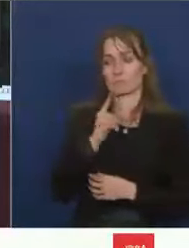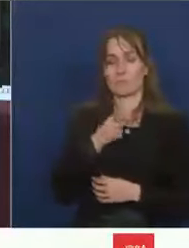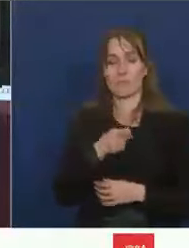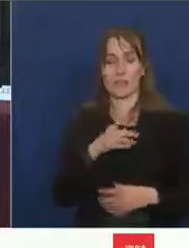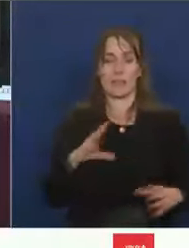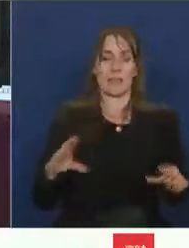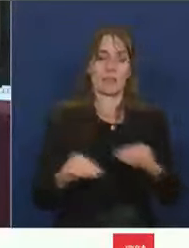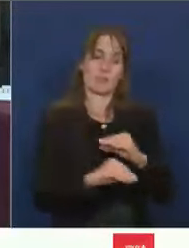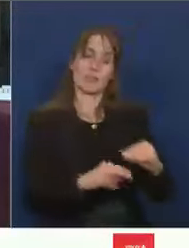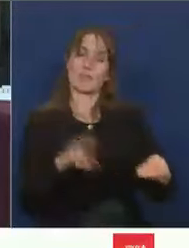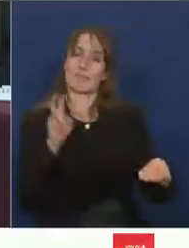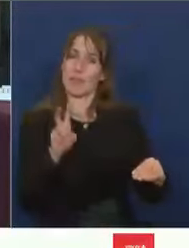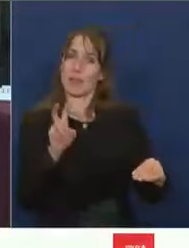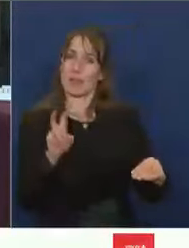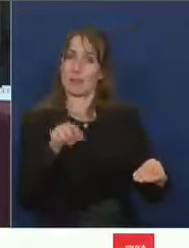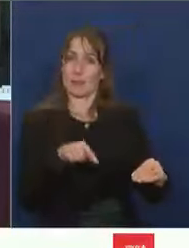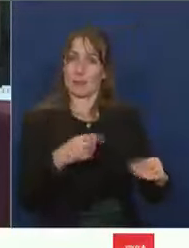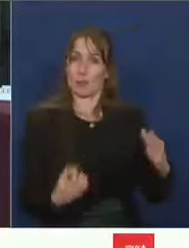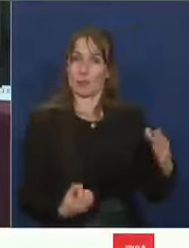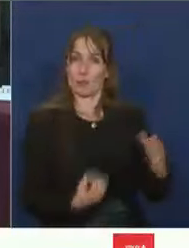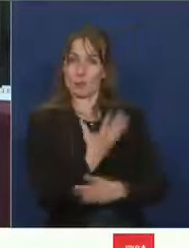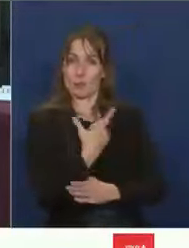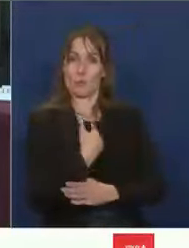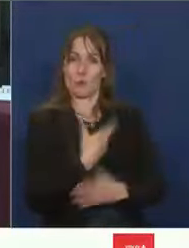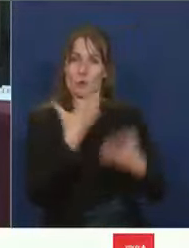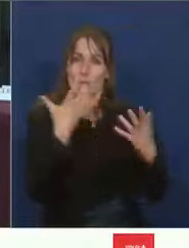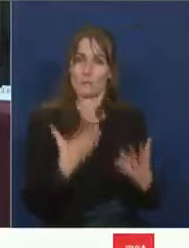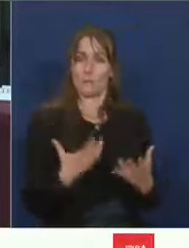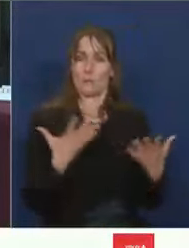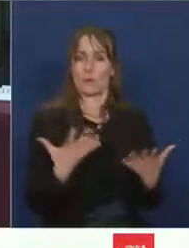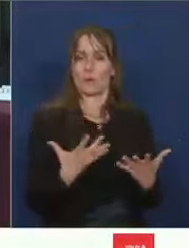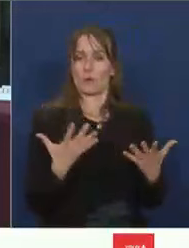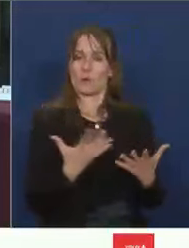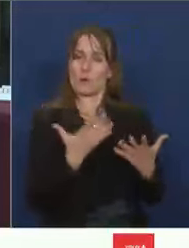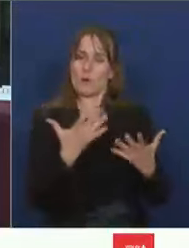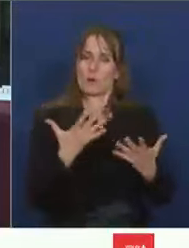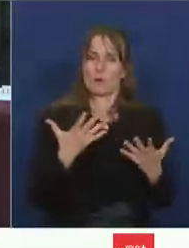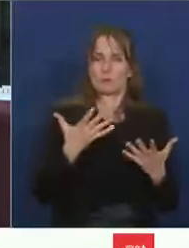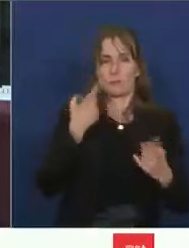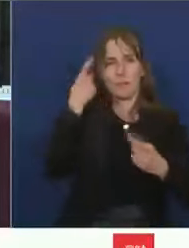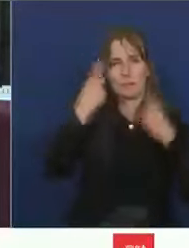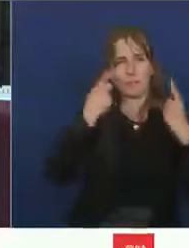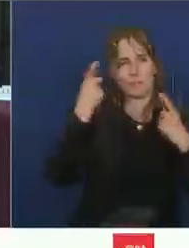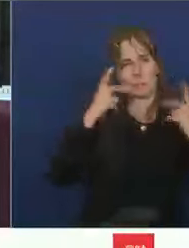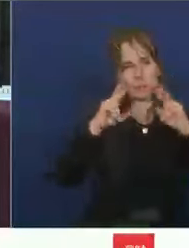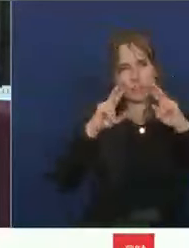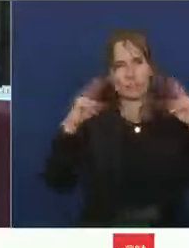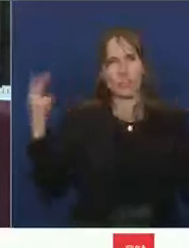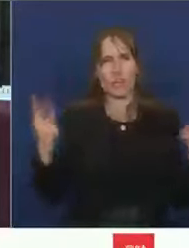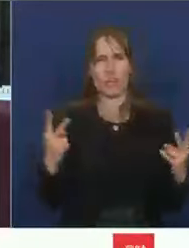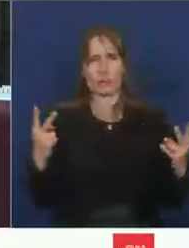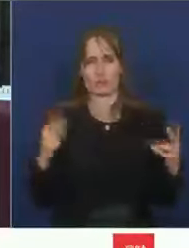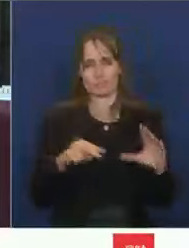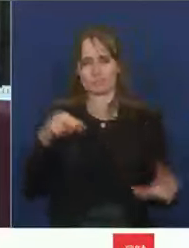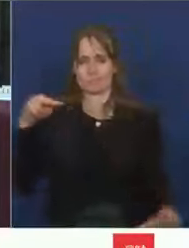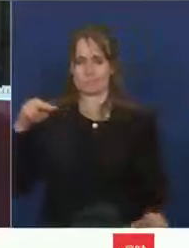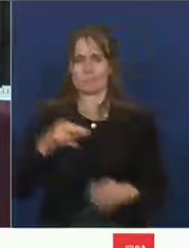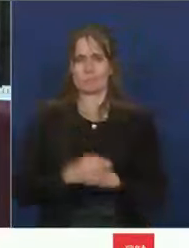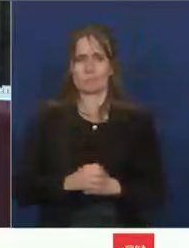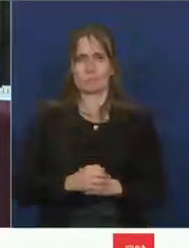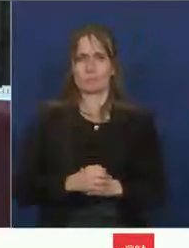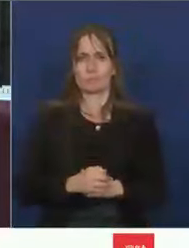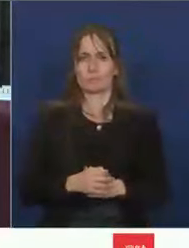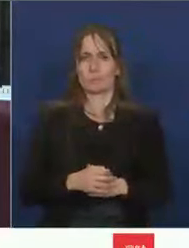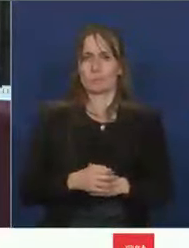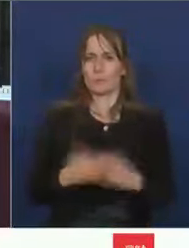de mesures sur l'existant et d'une réflexion prospective plus générale. Si on ne peut aujourd'hui assurer la sécurité